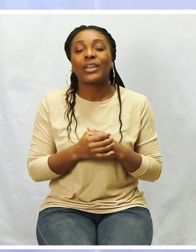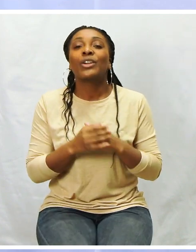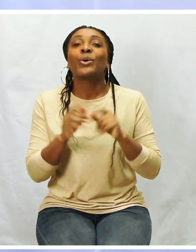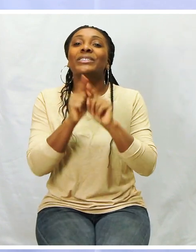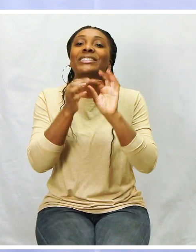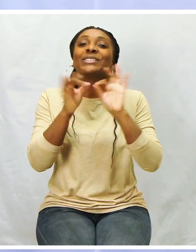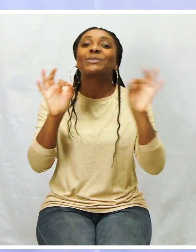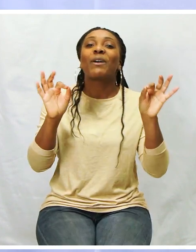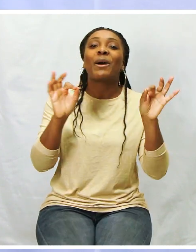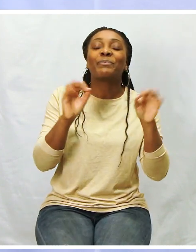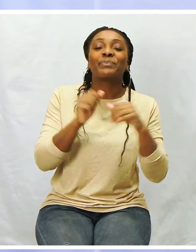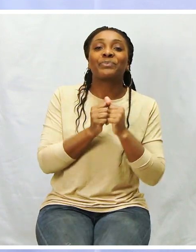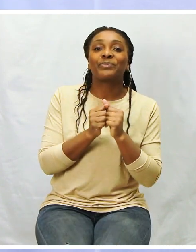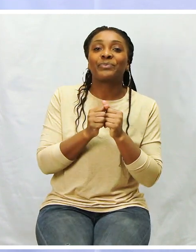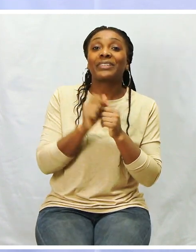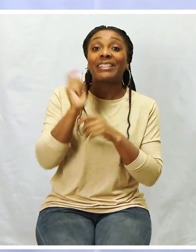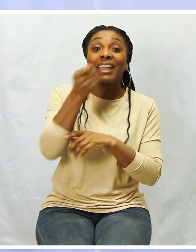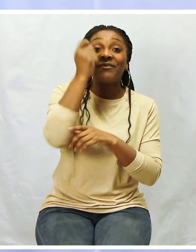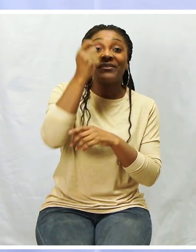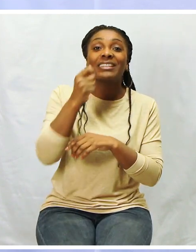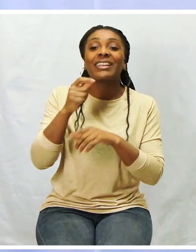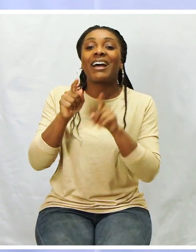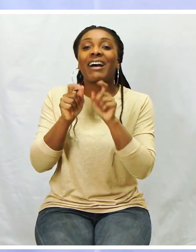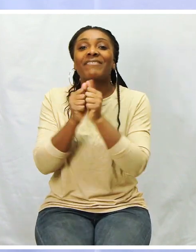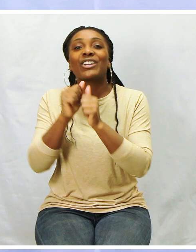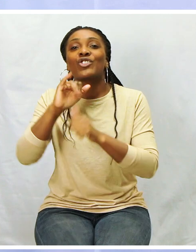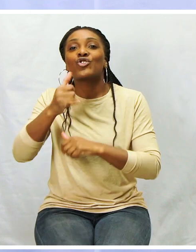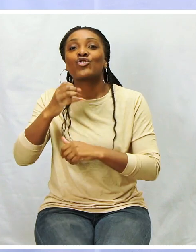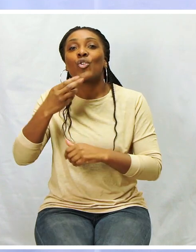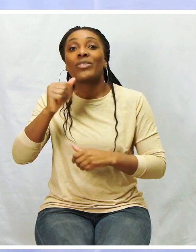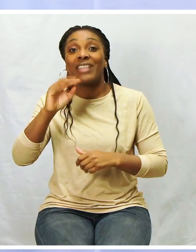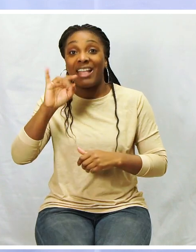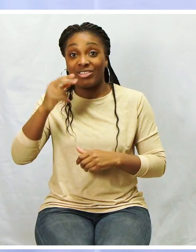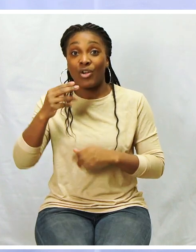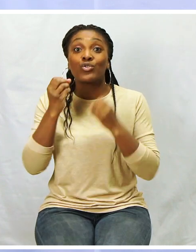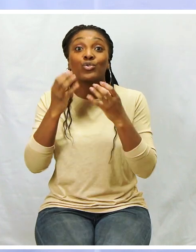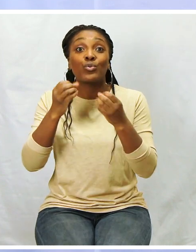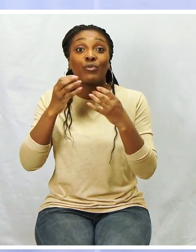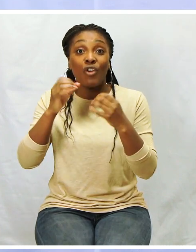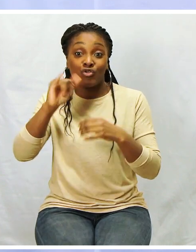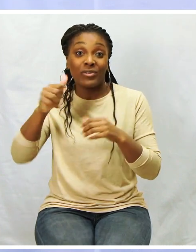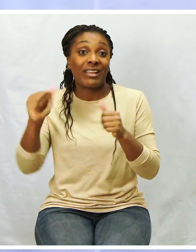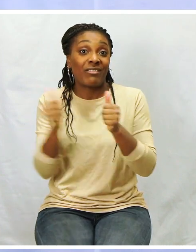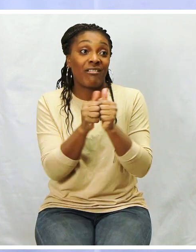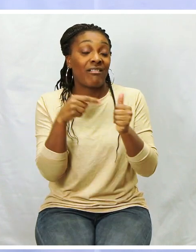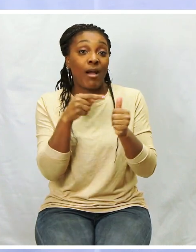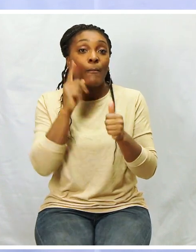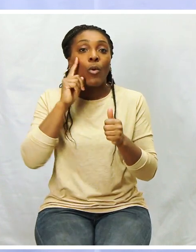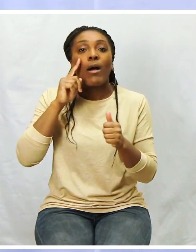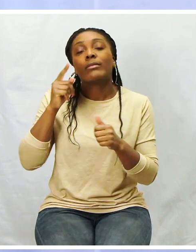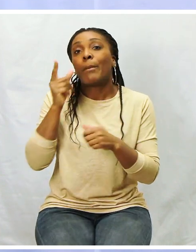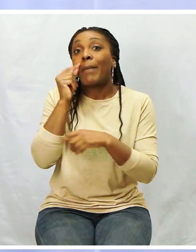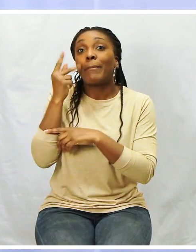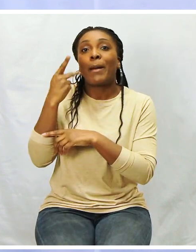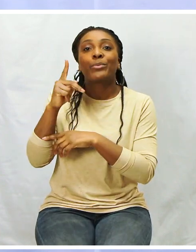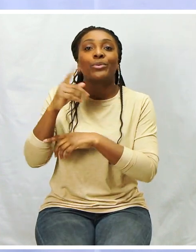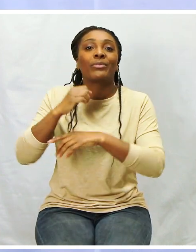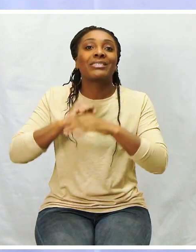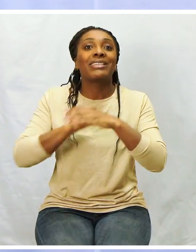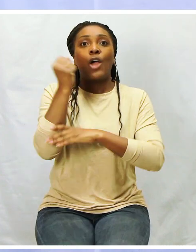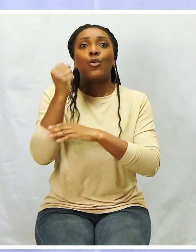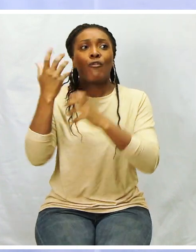de Jonathan et David. Plusieurs fois, Jonathan s'est tenu aux côtés de David qui était affaibli à cause de Saül qui est en train de vouloir le